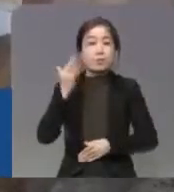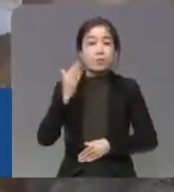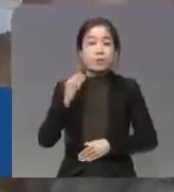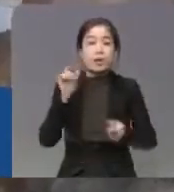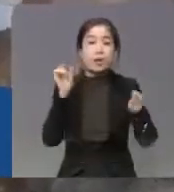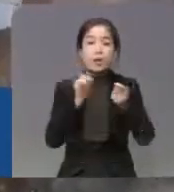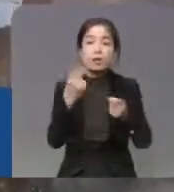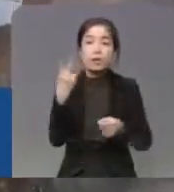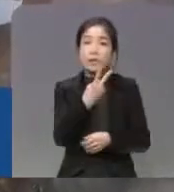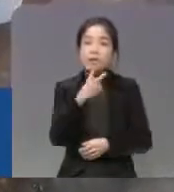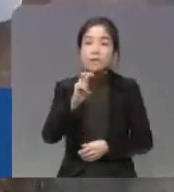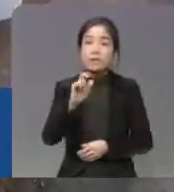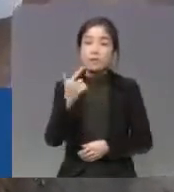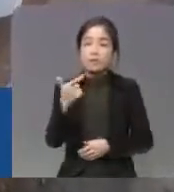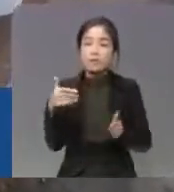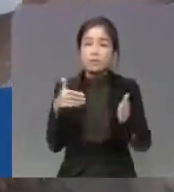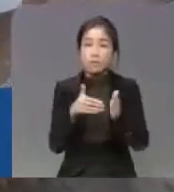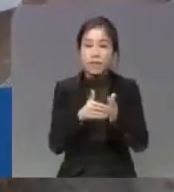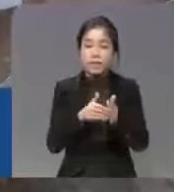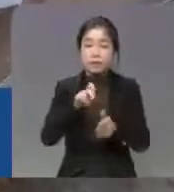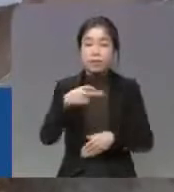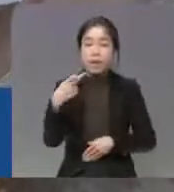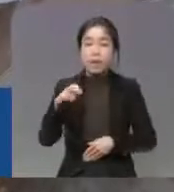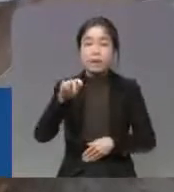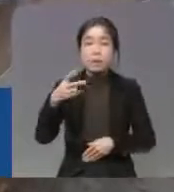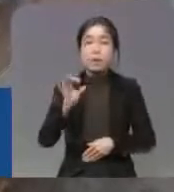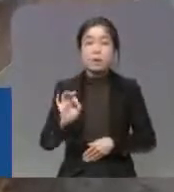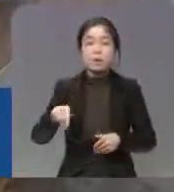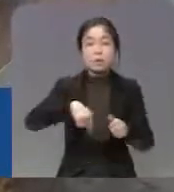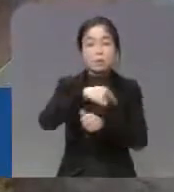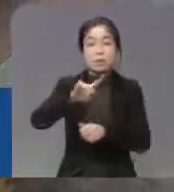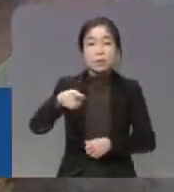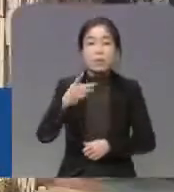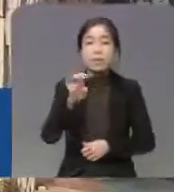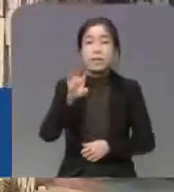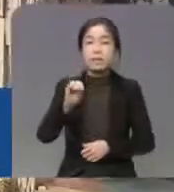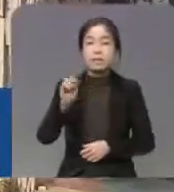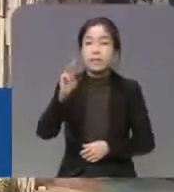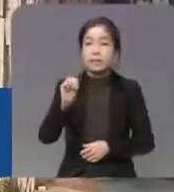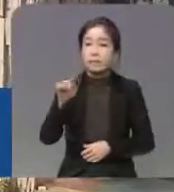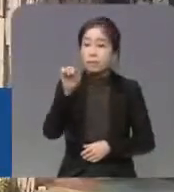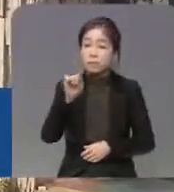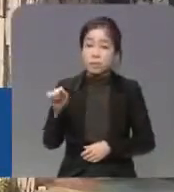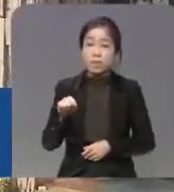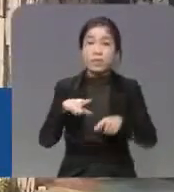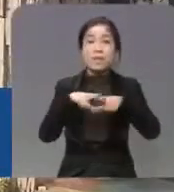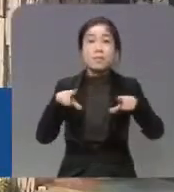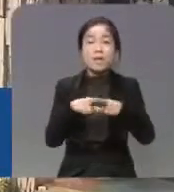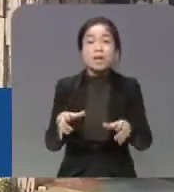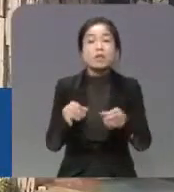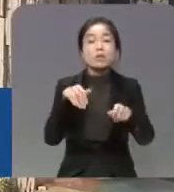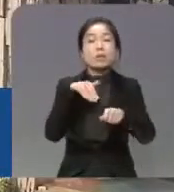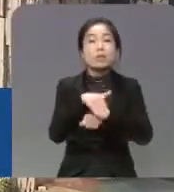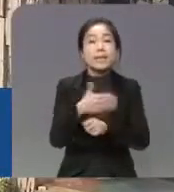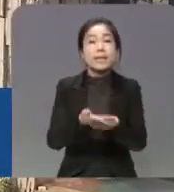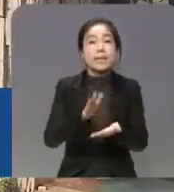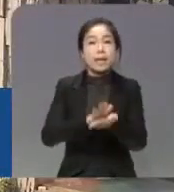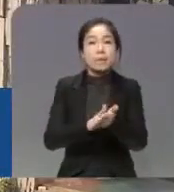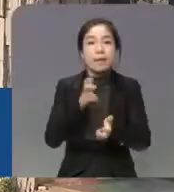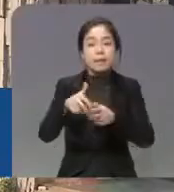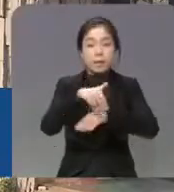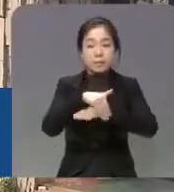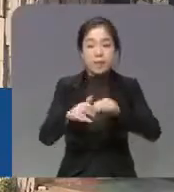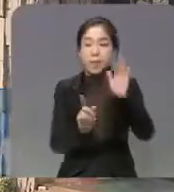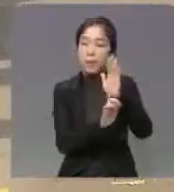오는 2026년까지 광산구 평동 일대 140만 제곱미터를 민간 투자 방식으로 개발하는 사업